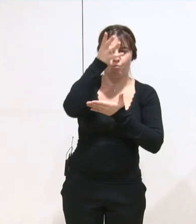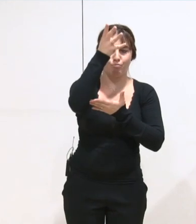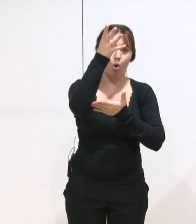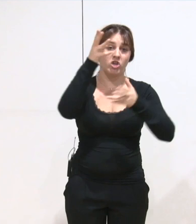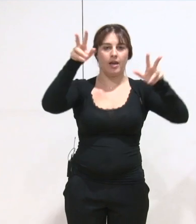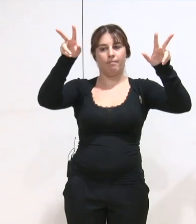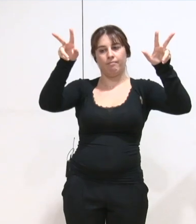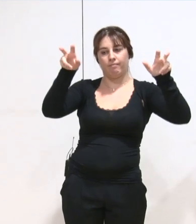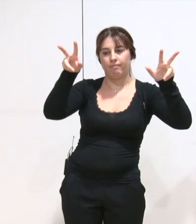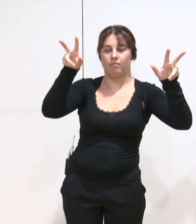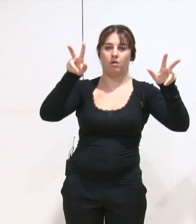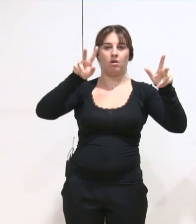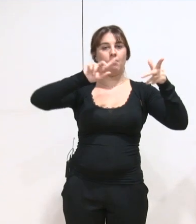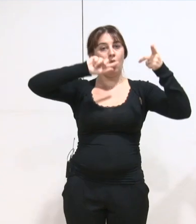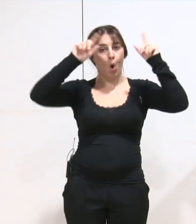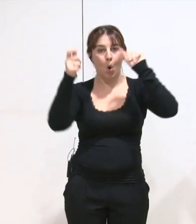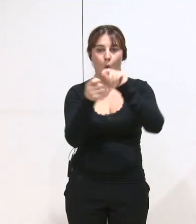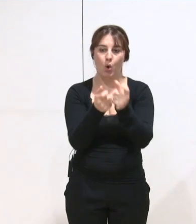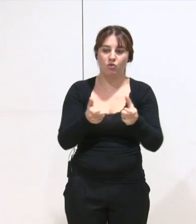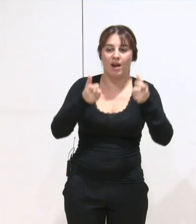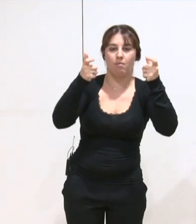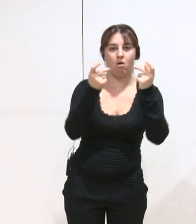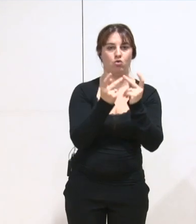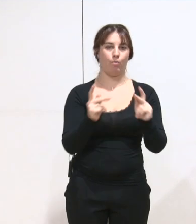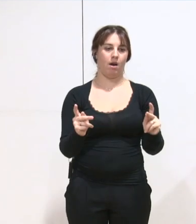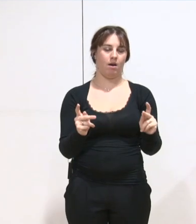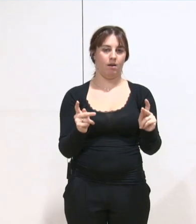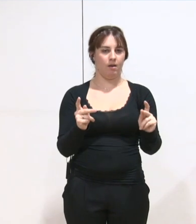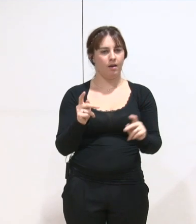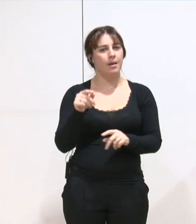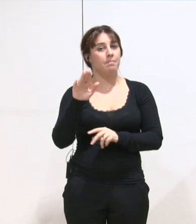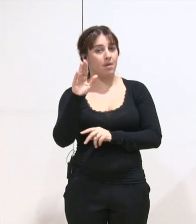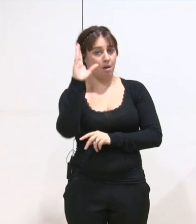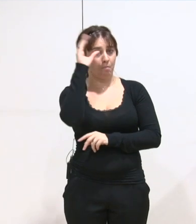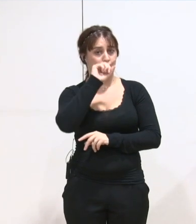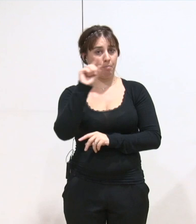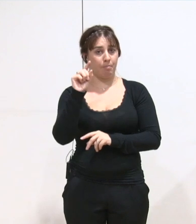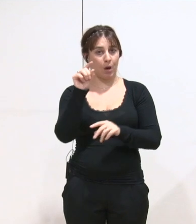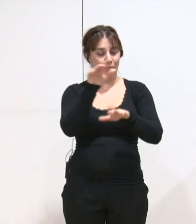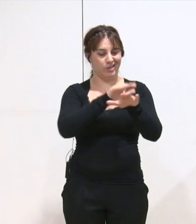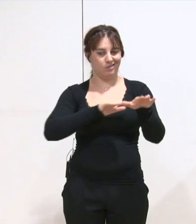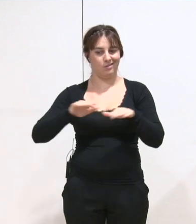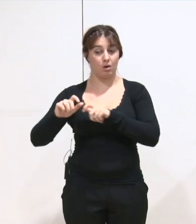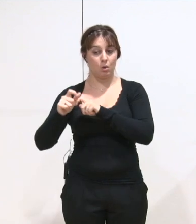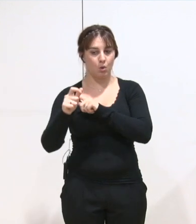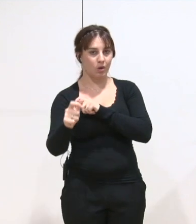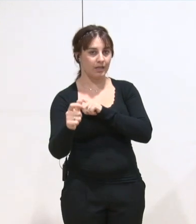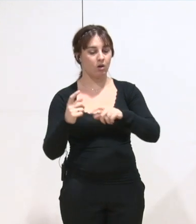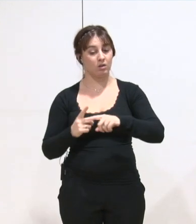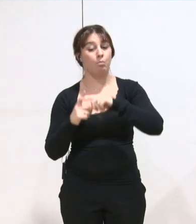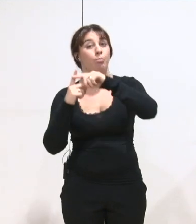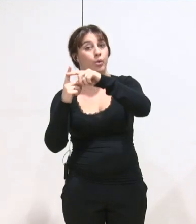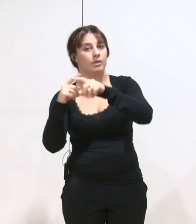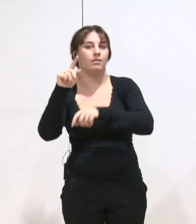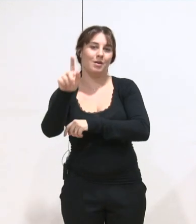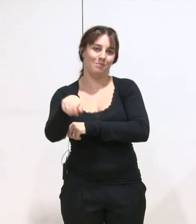guillemets, de renouvellement urbain ne doivent pas nous faire oublier qu'ils impactent au plus près, positivement